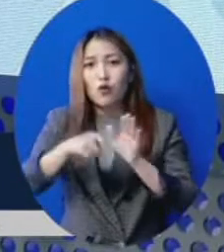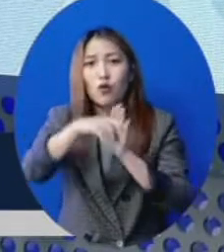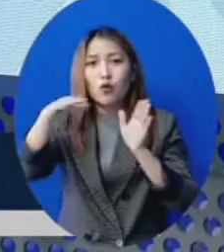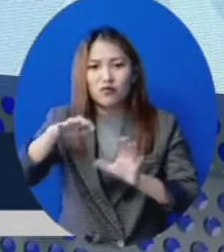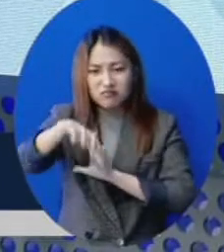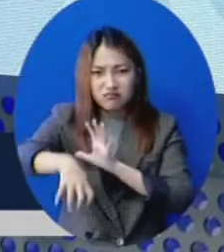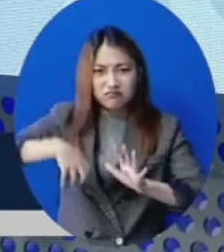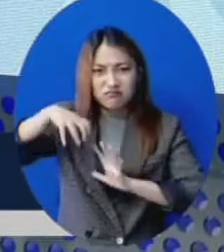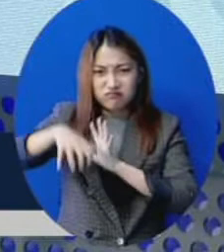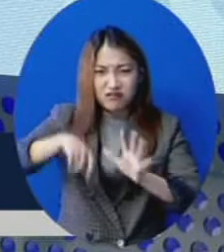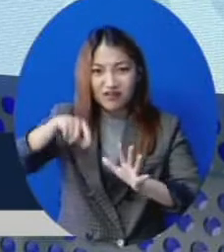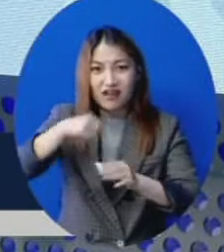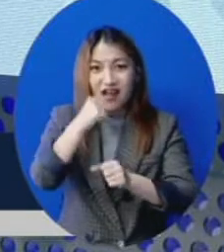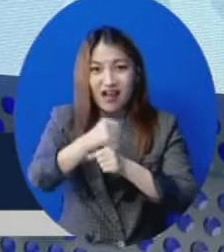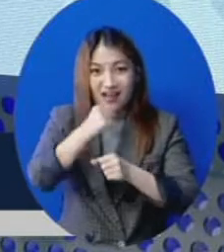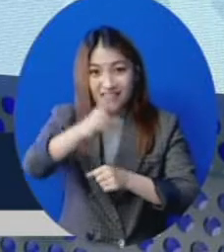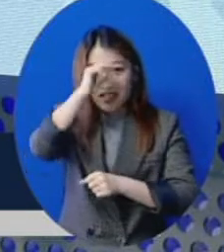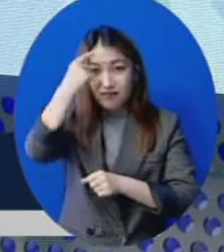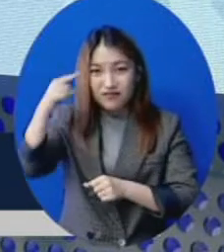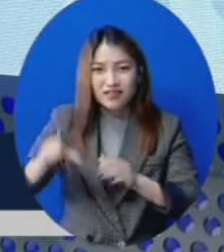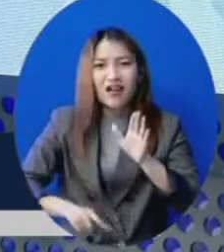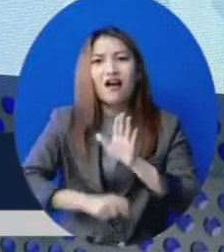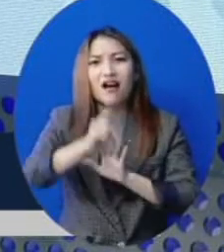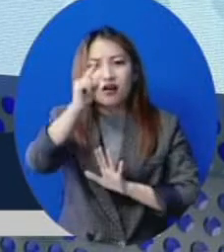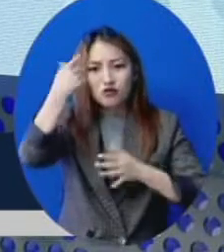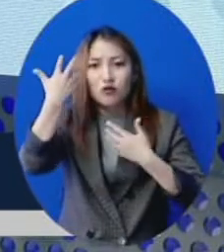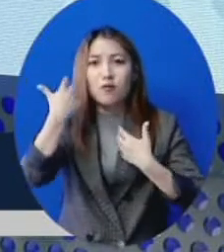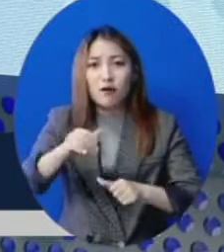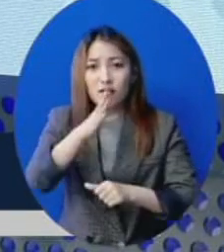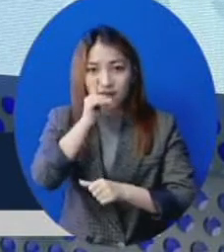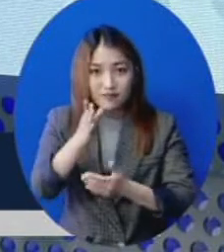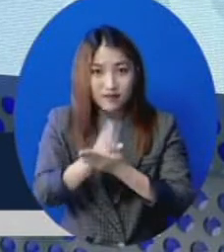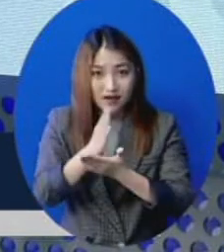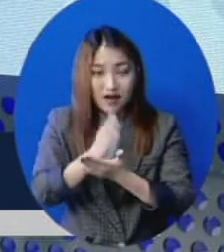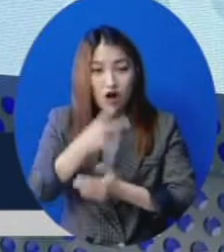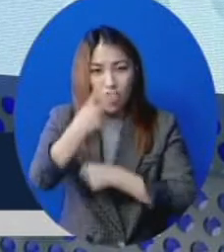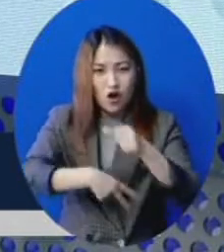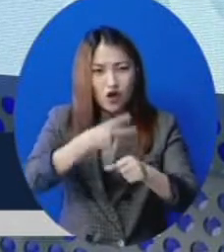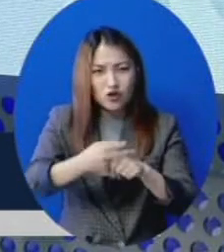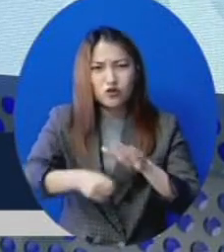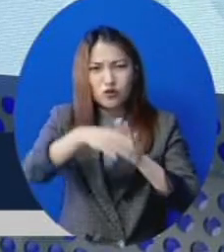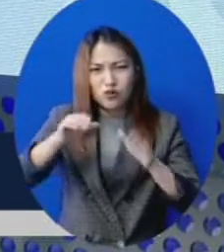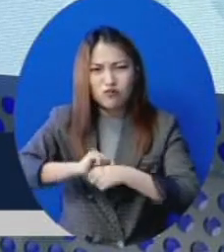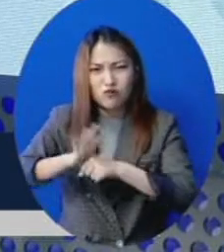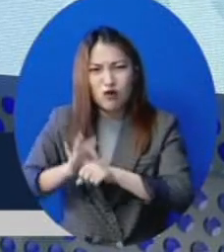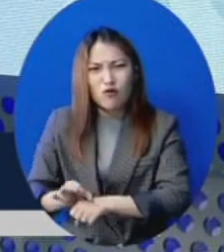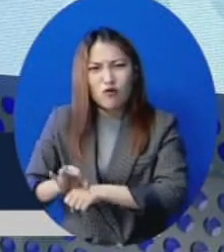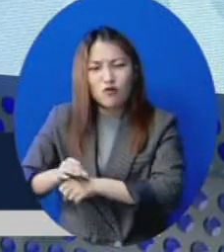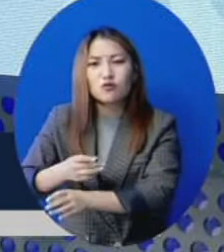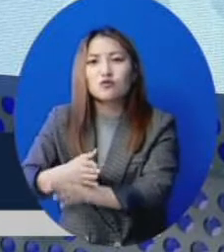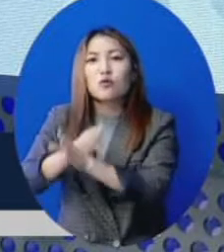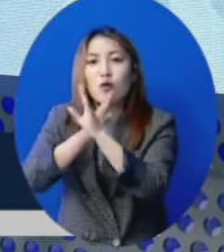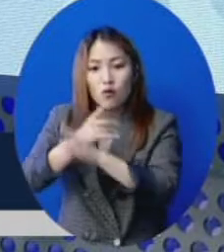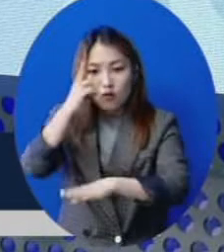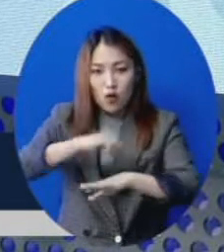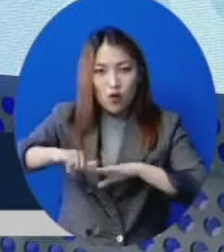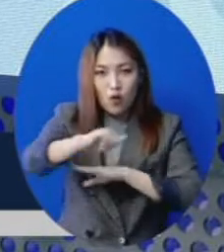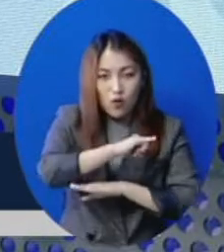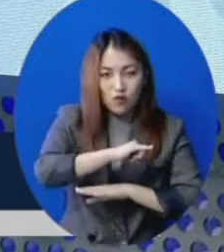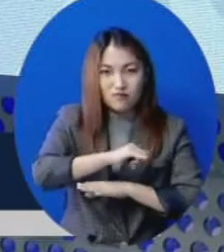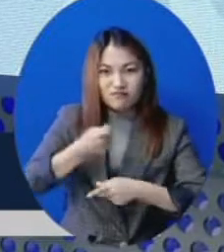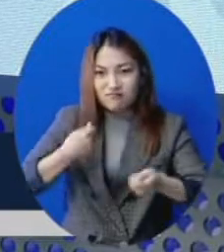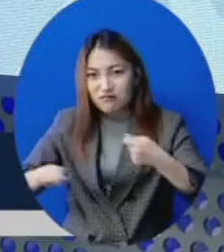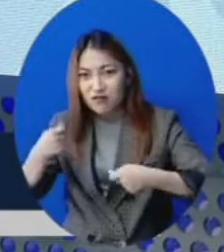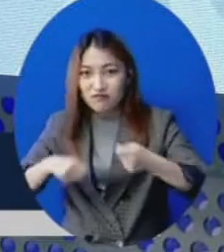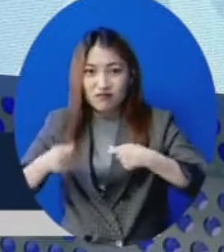нэгдсэн үйл ажиллагаа уул уурхайн хүнд үйлдвэрийн яамнаас анх удаа зохион байгуулагдж байна. 2 жил үргэлжилсэн цар тахал дуусч Монгол Улсын